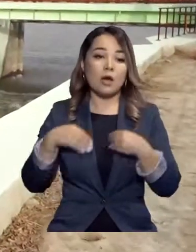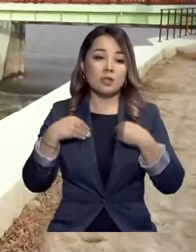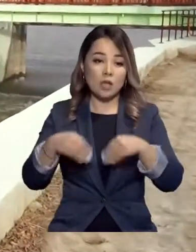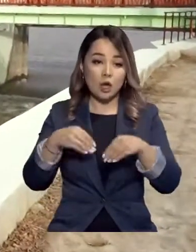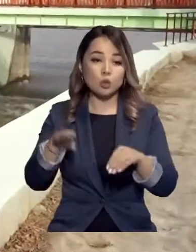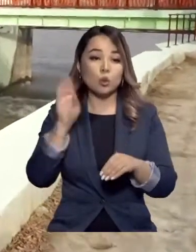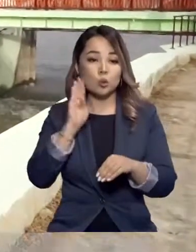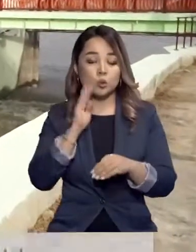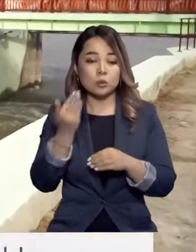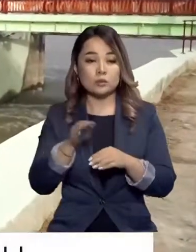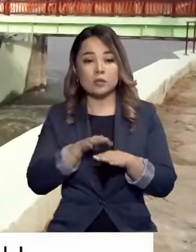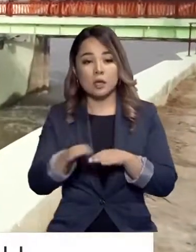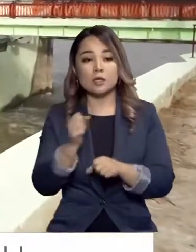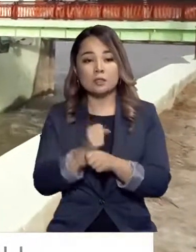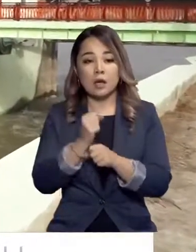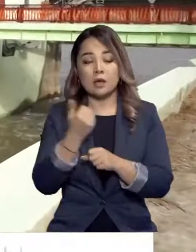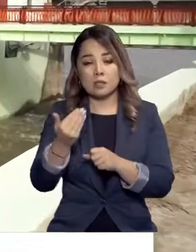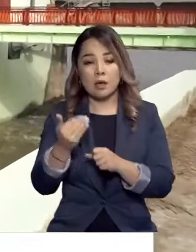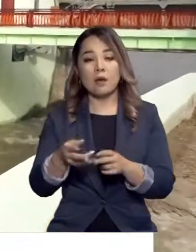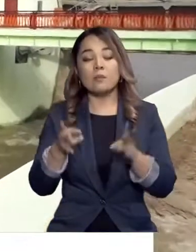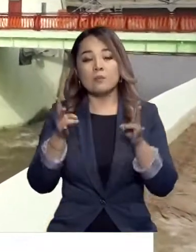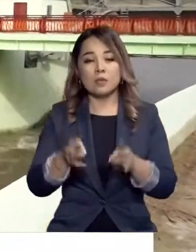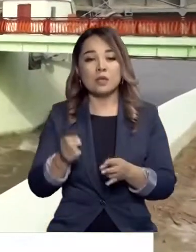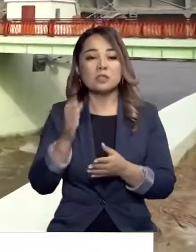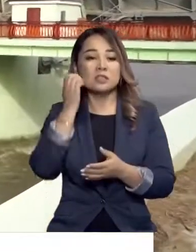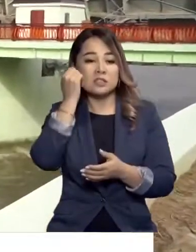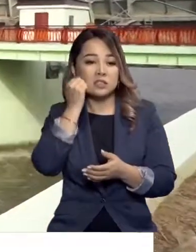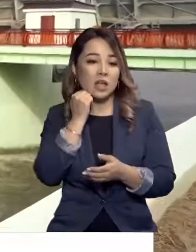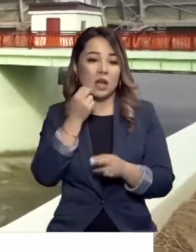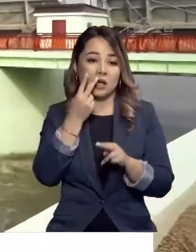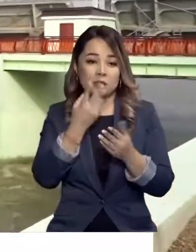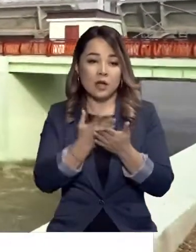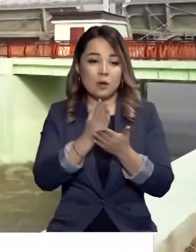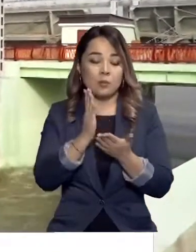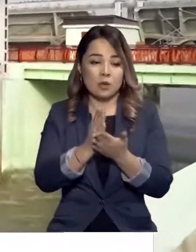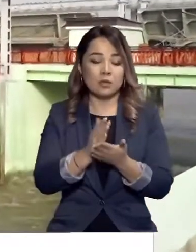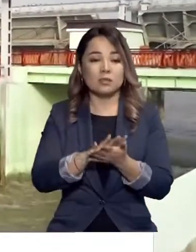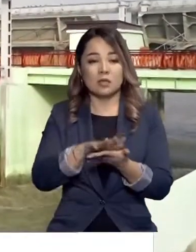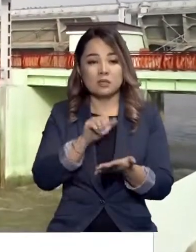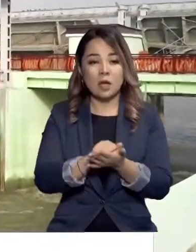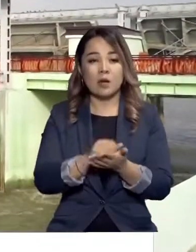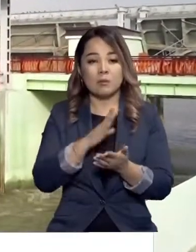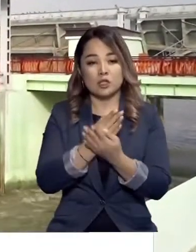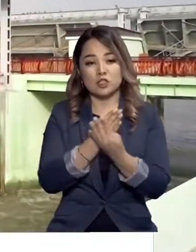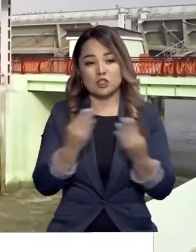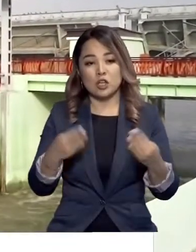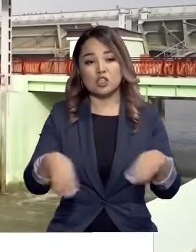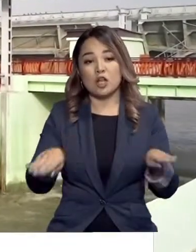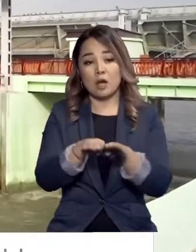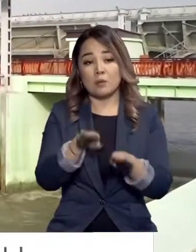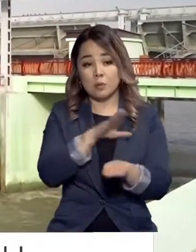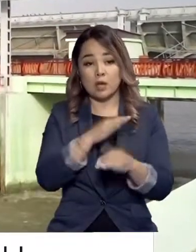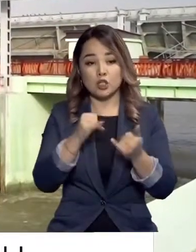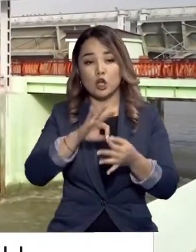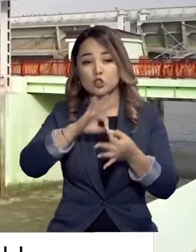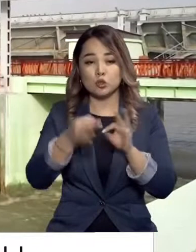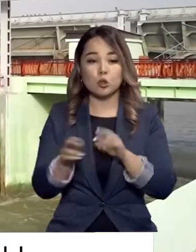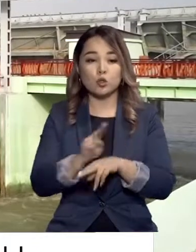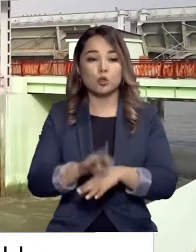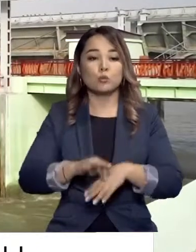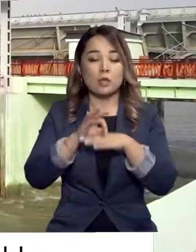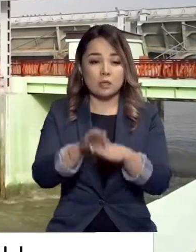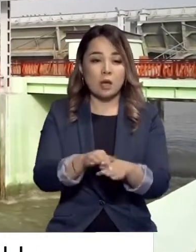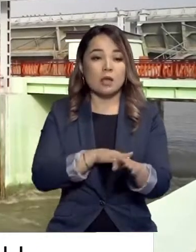су жіберетін әйтек су тоспасы апатты жағдайда болып, бір жыл тоспалары жабық тұрды. Биыл күрделі жөндеуден